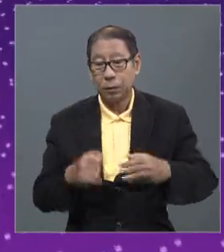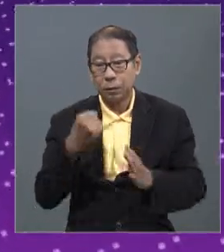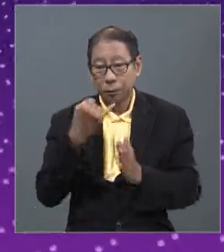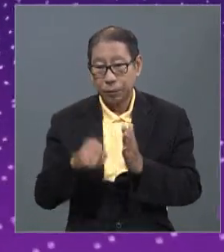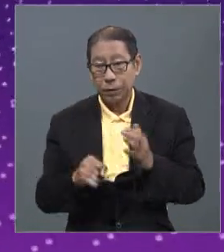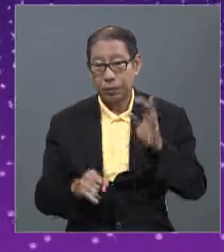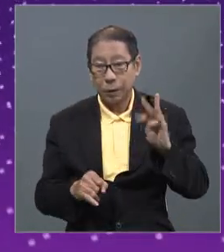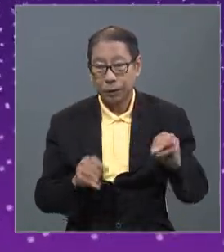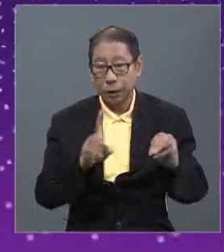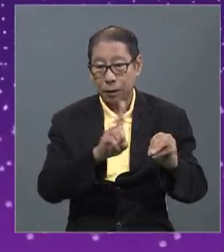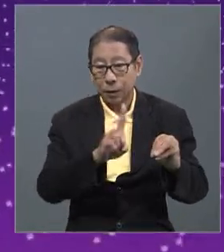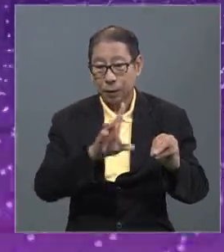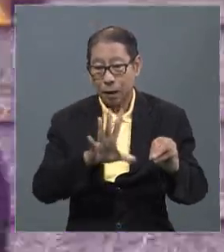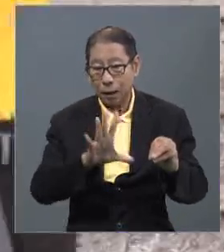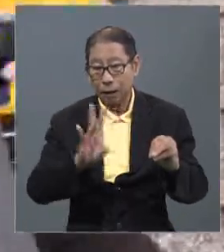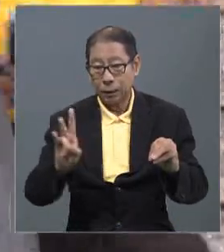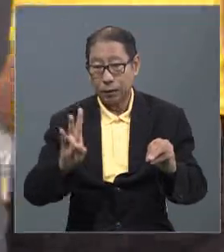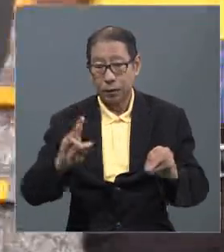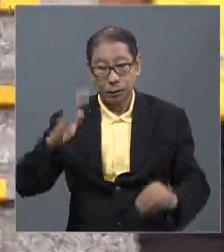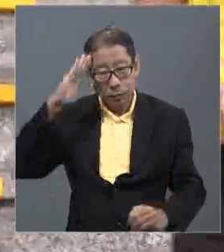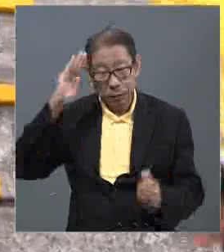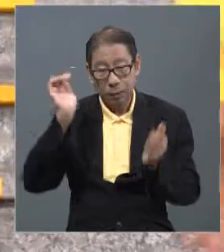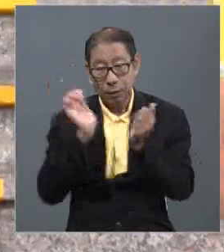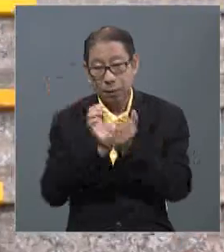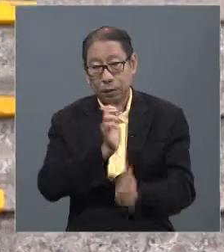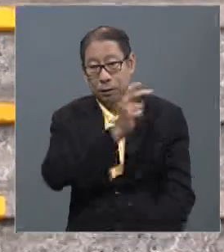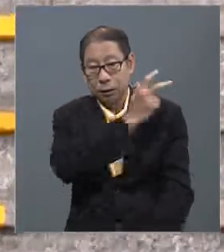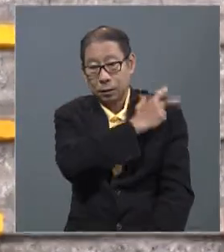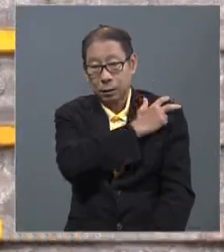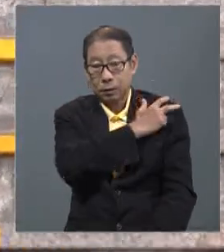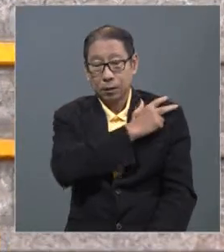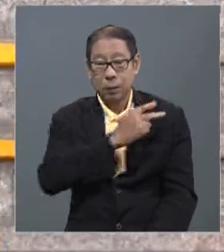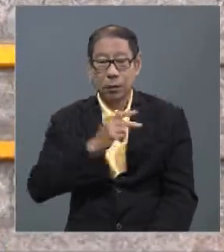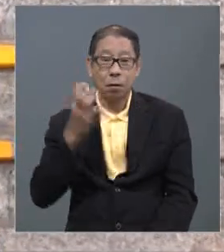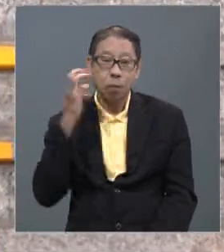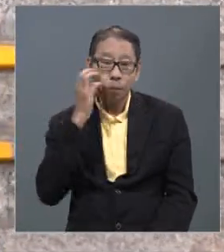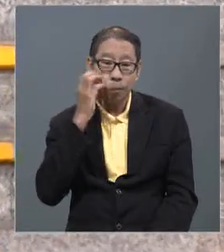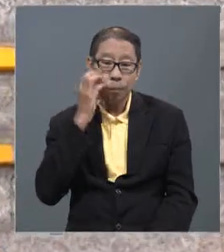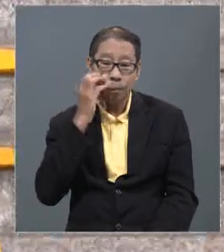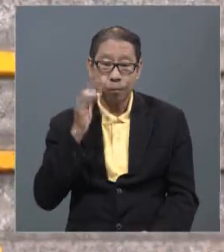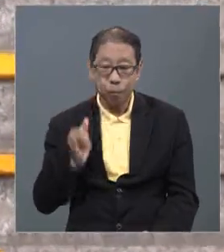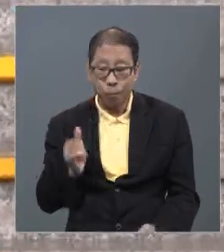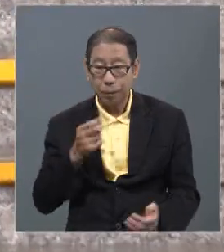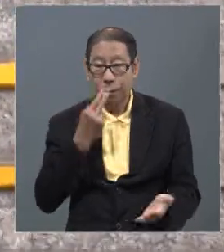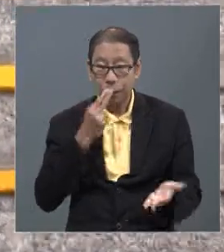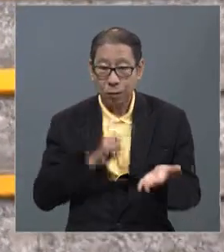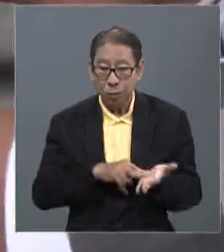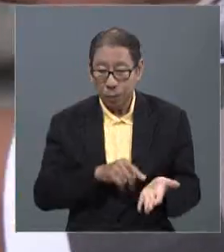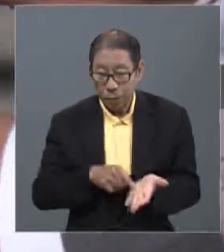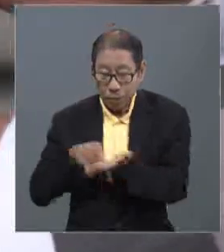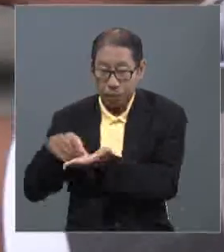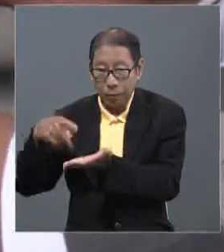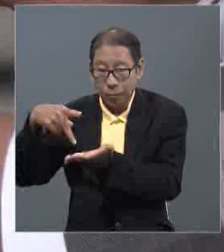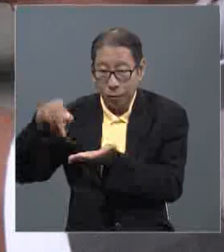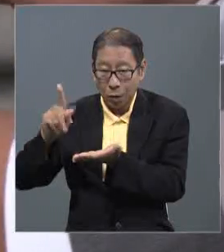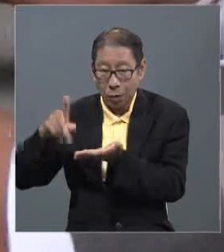ครับโดยเรื่องนี้นะครับทางพลตำรวจเอกสุรเชษฐ์หักพานรองผู้บัญชาการตำรวจแห่งชาตินะวันนี้เนี่ยท่านเดินทางมายื่นหนังสือต่อปปช.